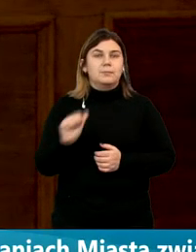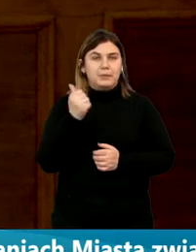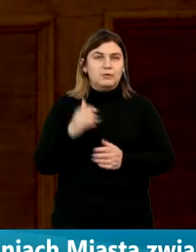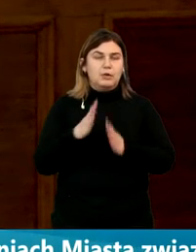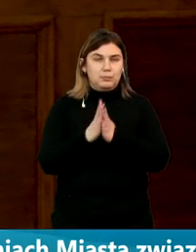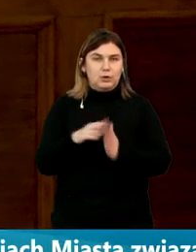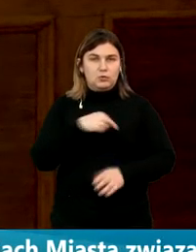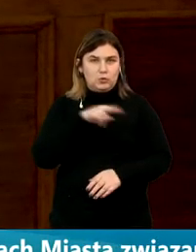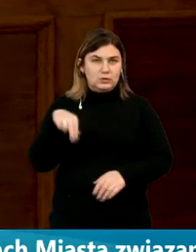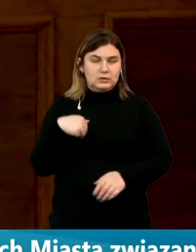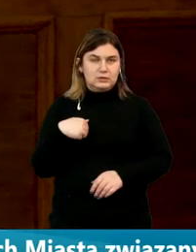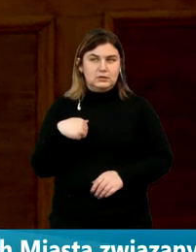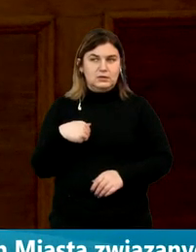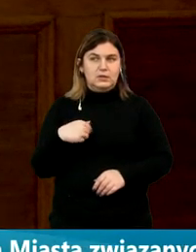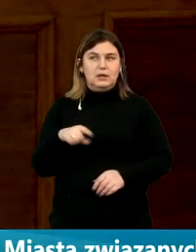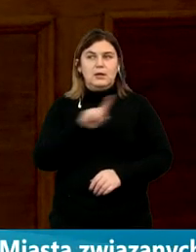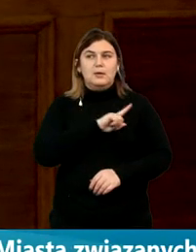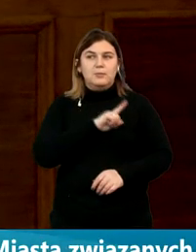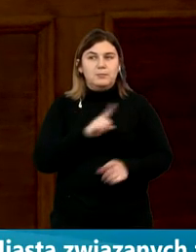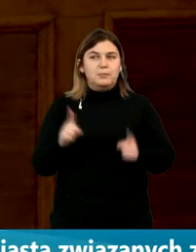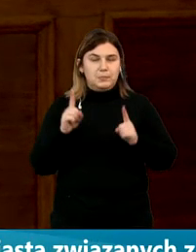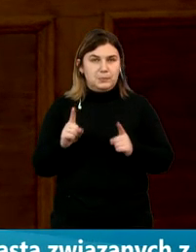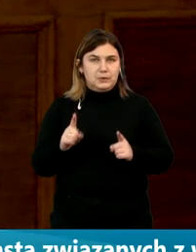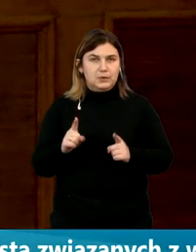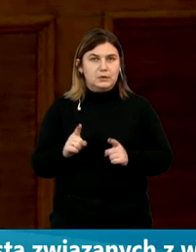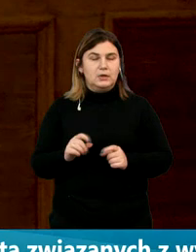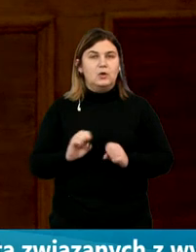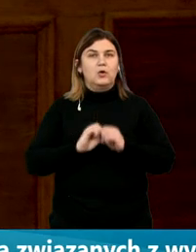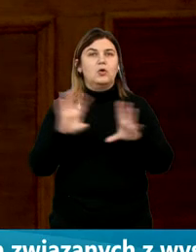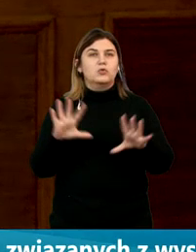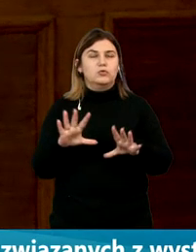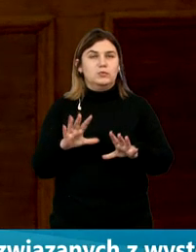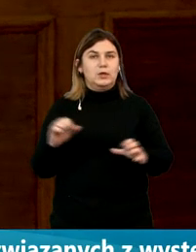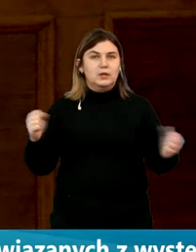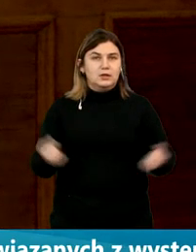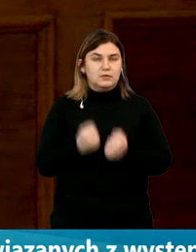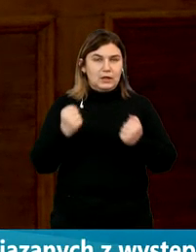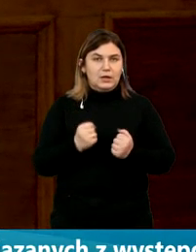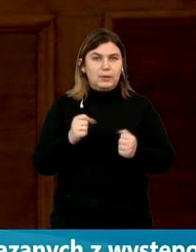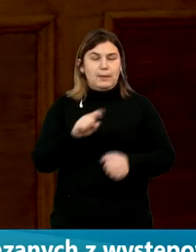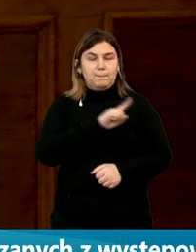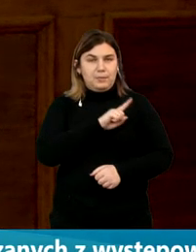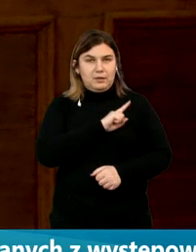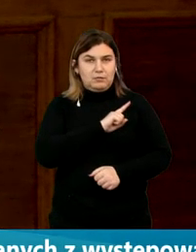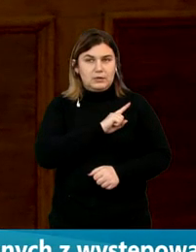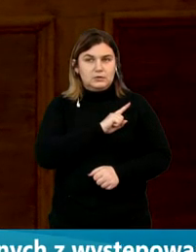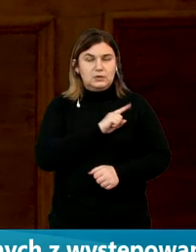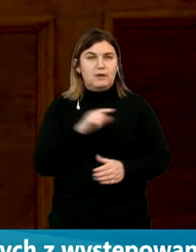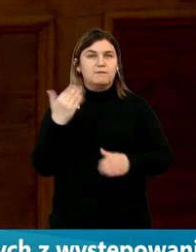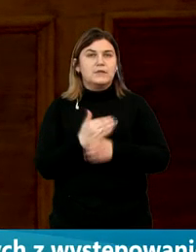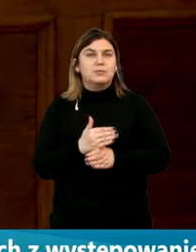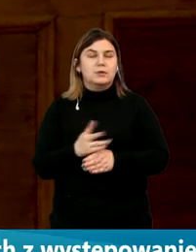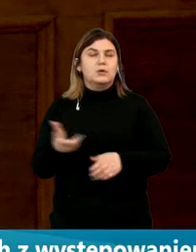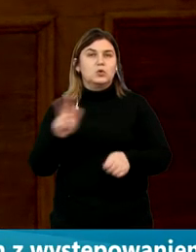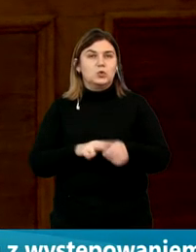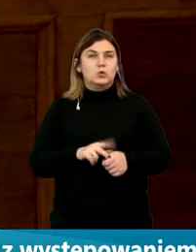nas samych, byśmy się pilnowali w tej materii. No oczywiście staramy się też pilnować firm, które no,